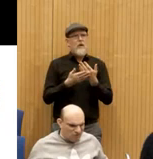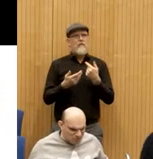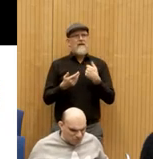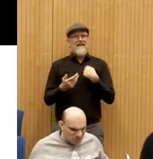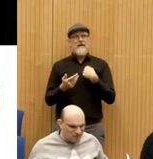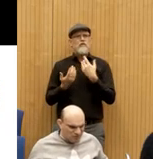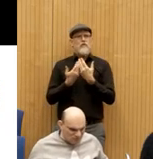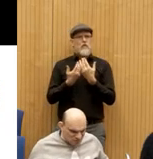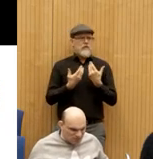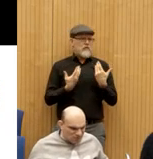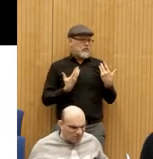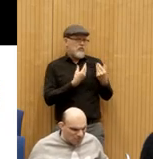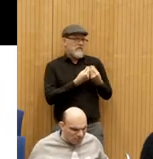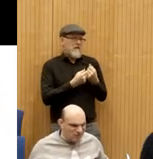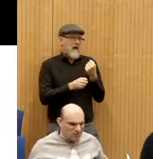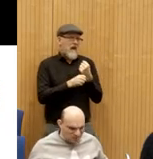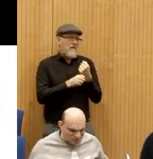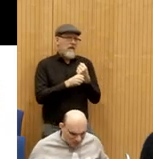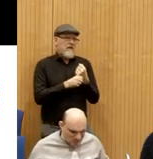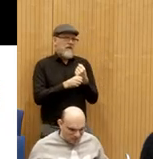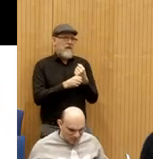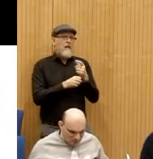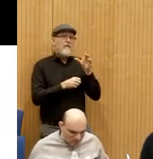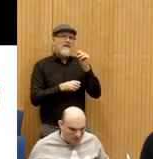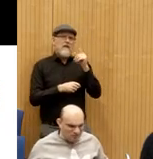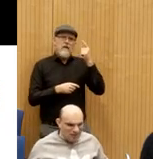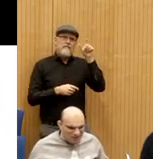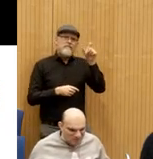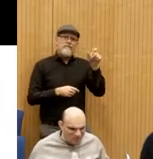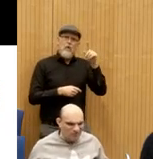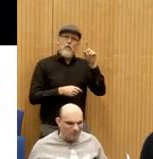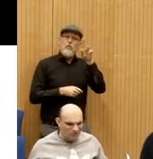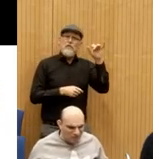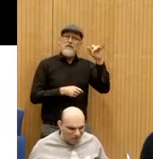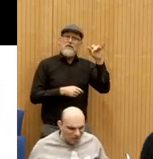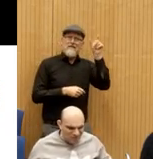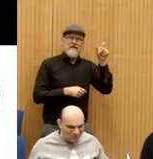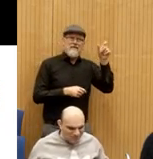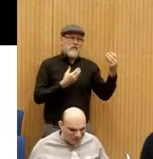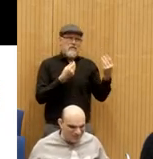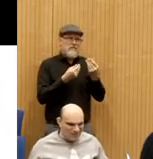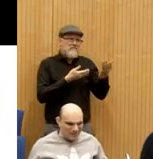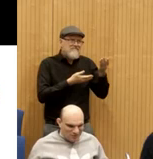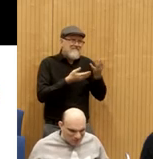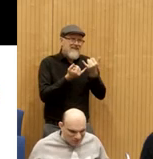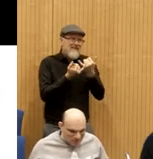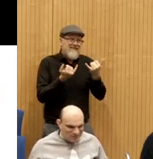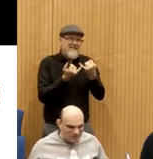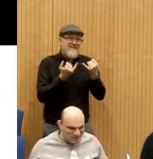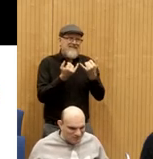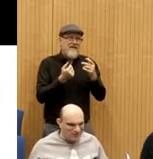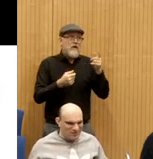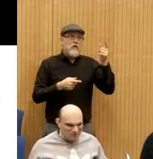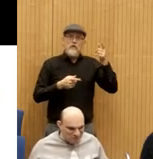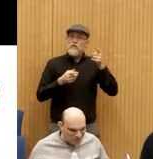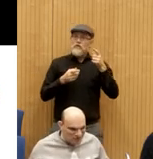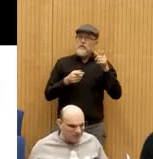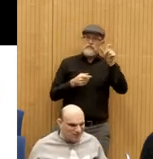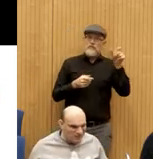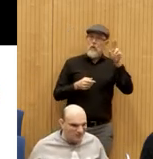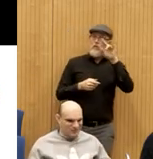Lösung dafür zu finden, dass man das verbessern konnte. Ich bedanke mich für eure Aufmerksamkeit und viel Spaß bei den